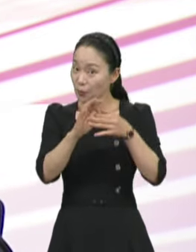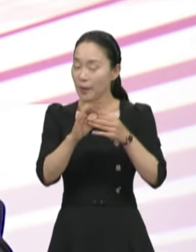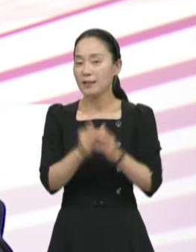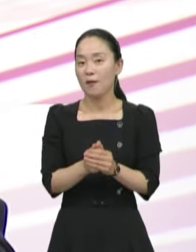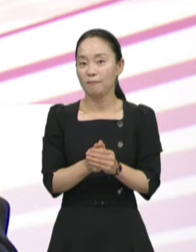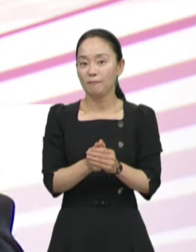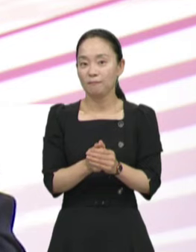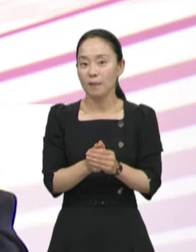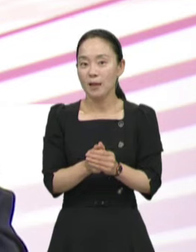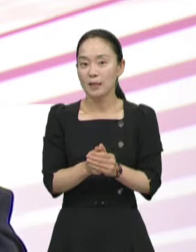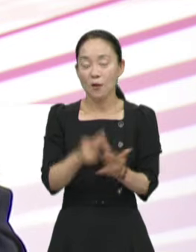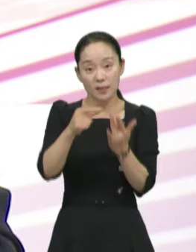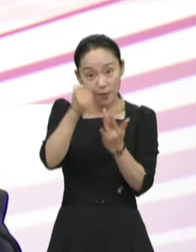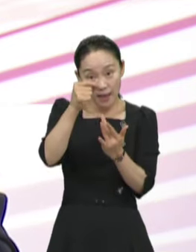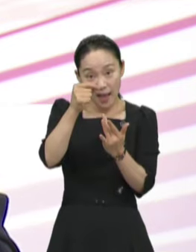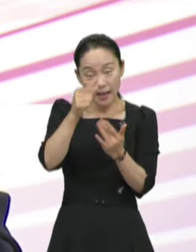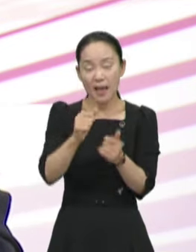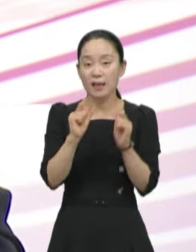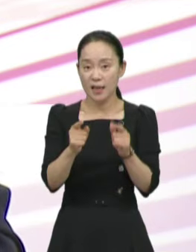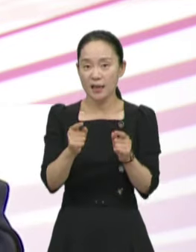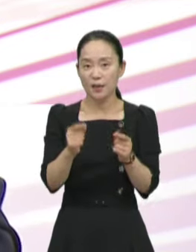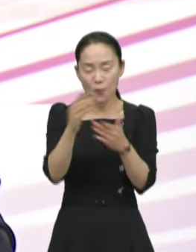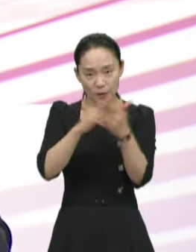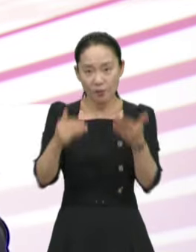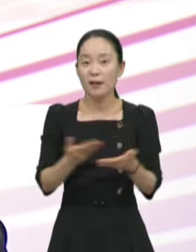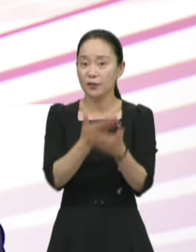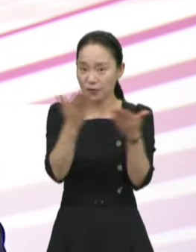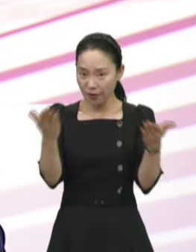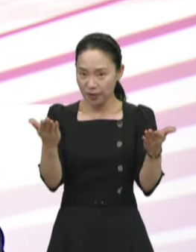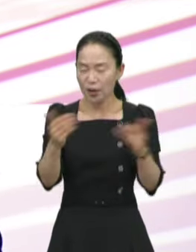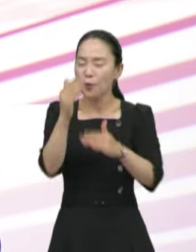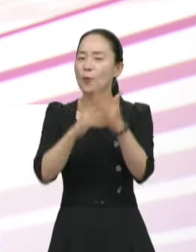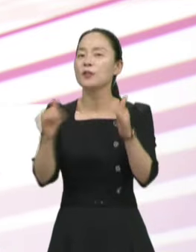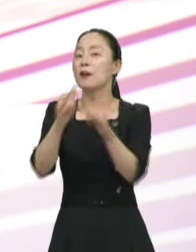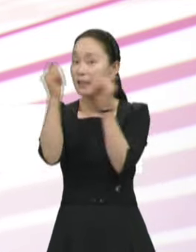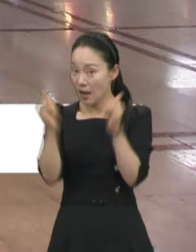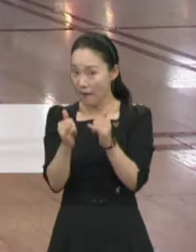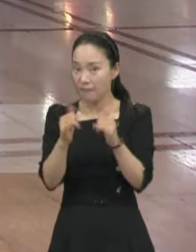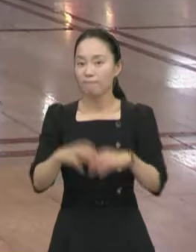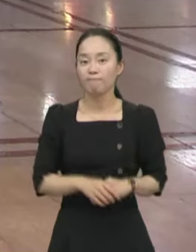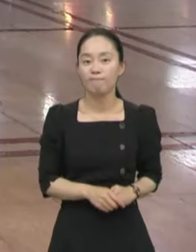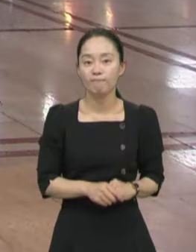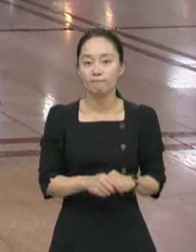그런 선택의 기회가 공정하게 주어진 것이 공정한